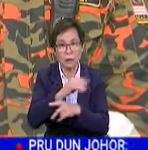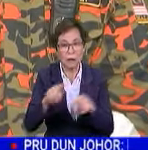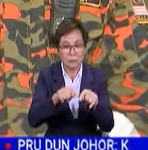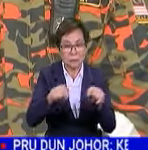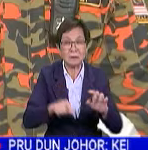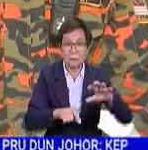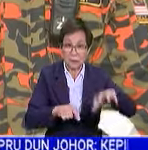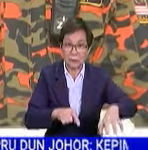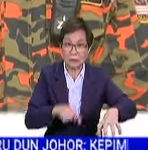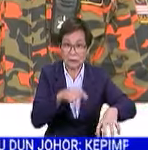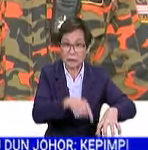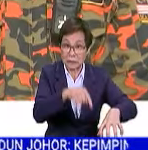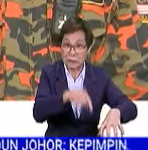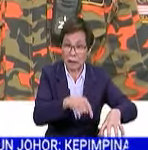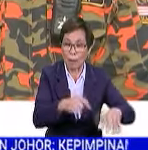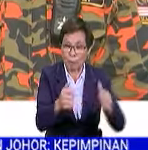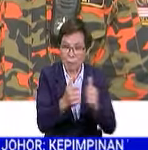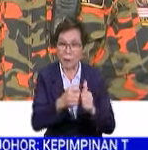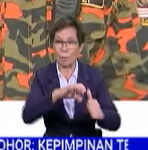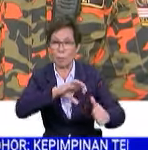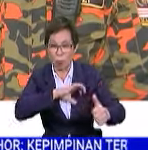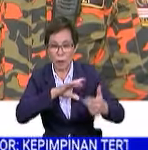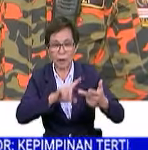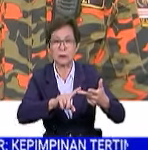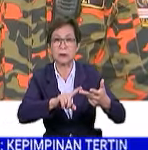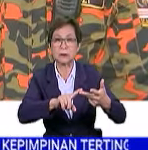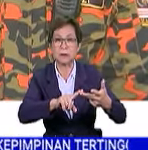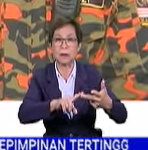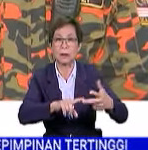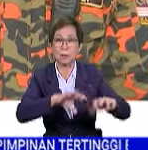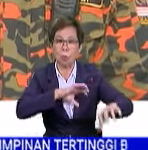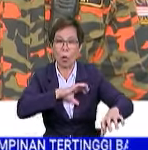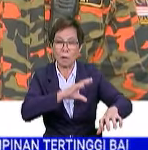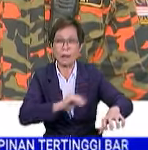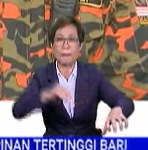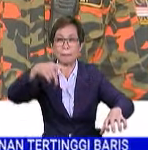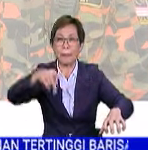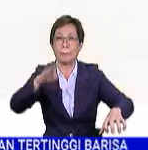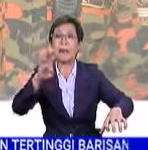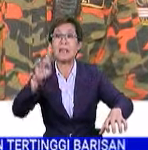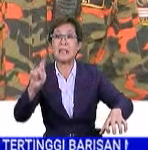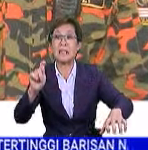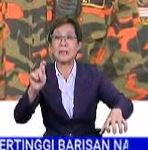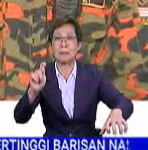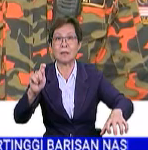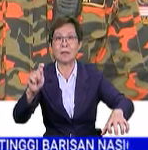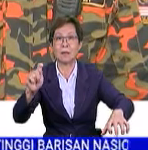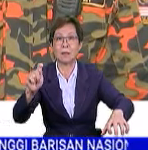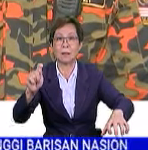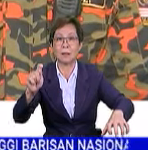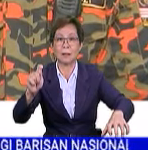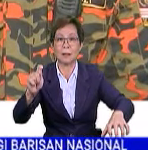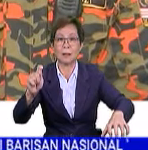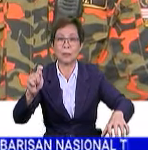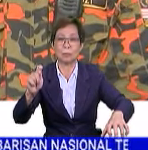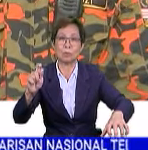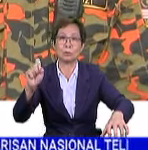bersama dengan PDRM dan Pasukan Pantas Majlis Madan Raya Tumpuan Jaya. Setakat ini,